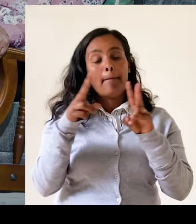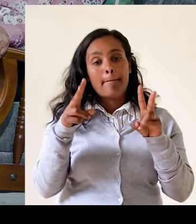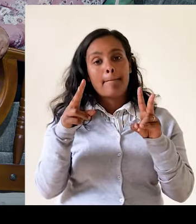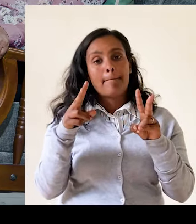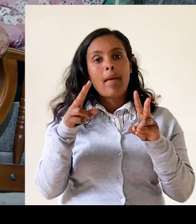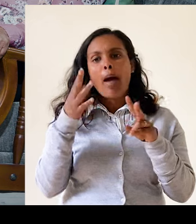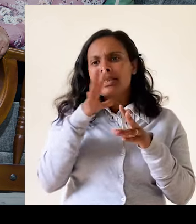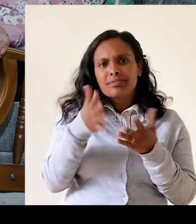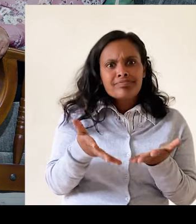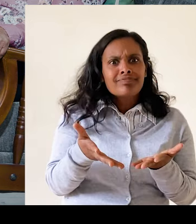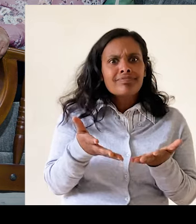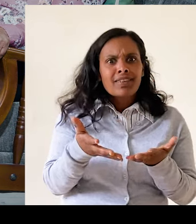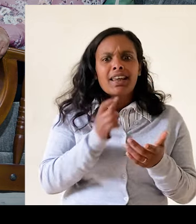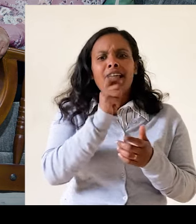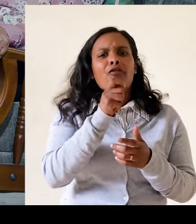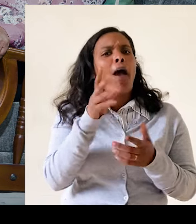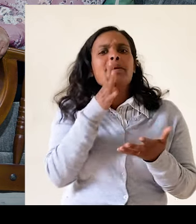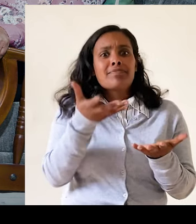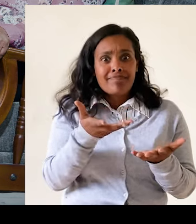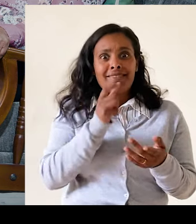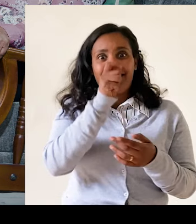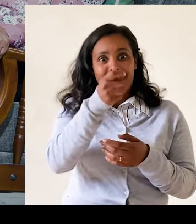በጣም አይመስልም አይደል? እንደ ኢንተርቪው አይመስልም።